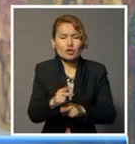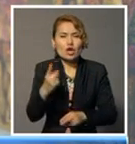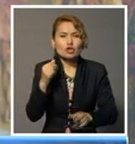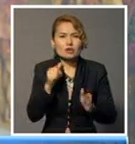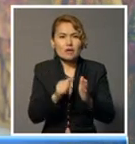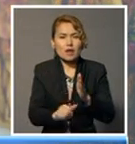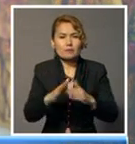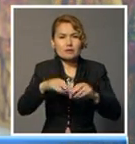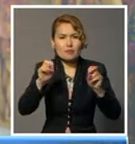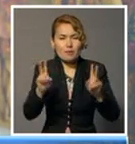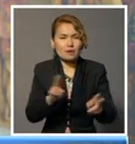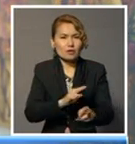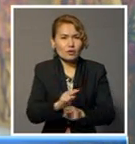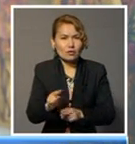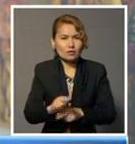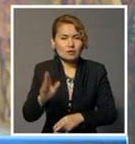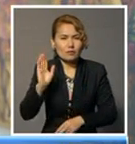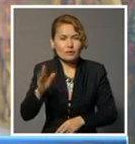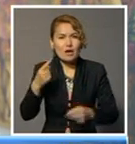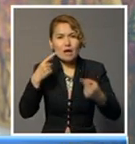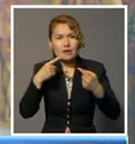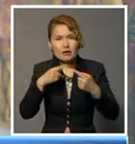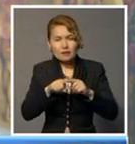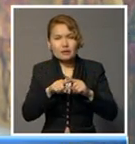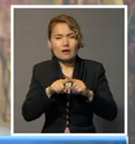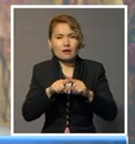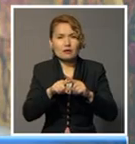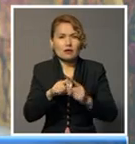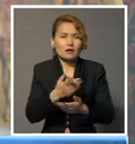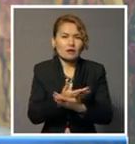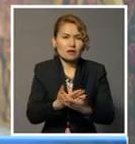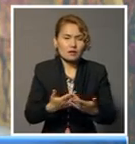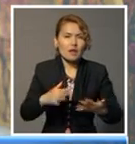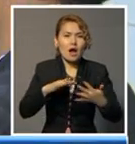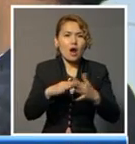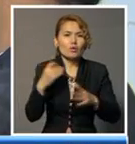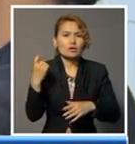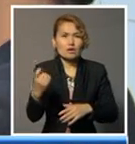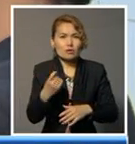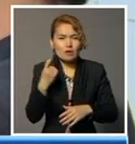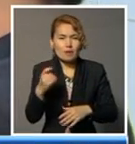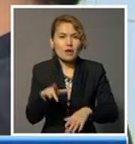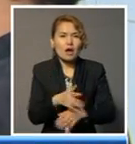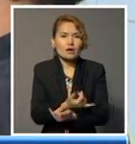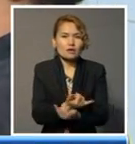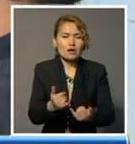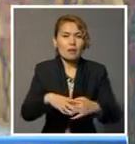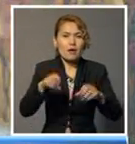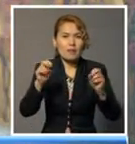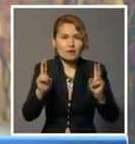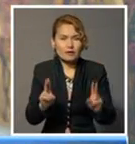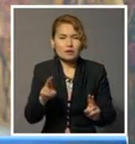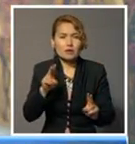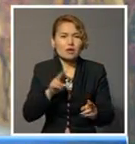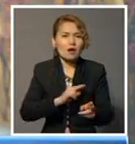мамандық анықталып отыр. Бұл негізінен техникалық, технологиялық, ауыл шаруашылығы және қызмет көрсету мамандықтары.